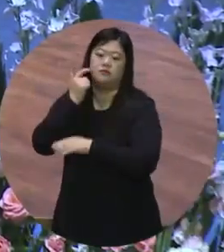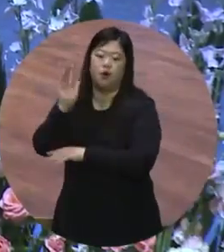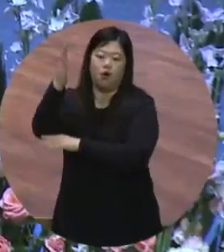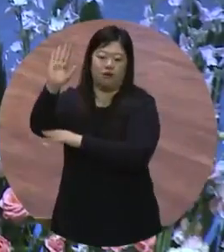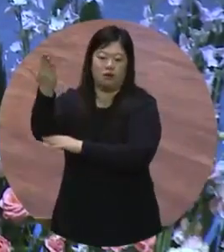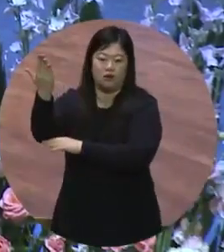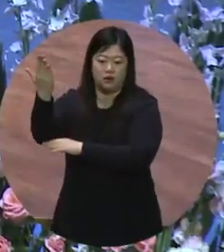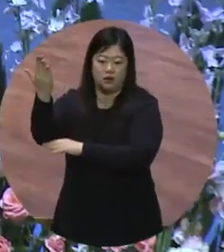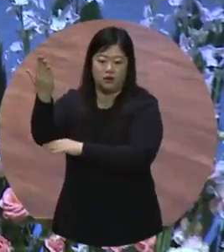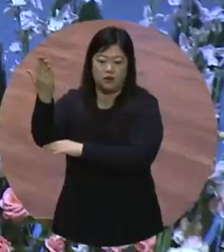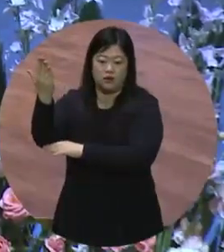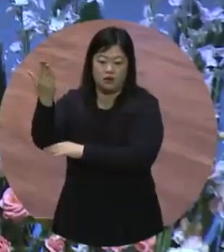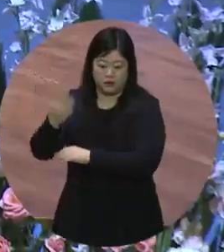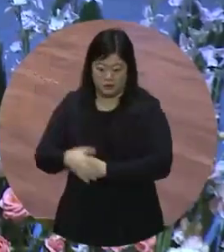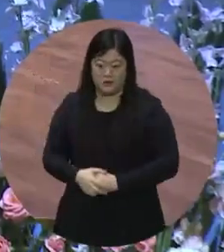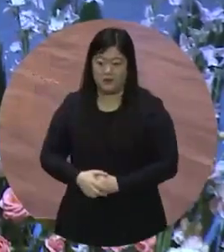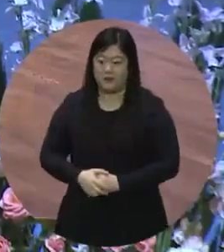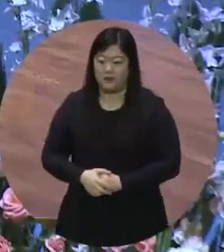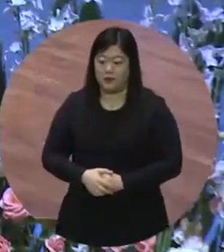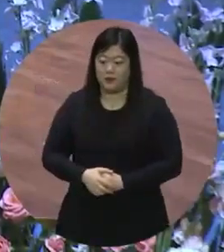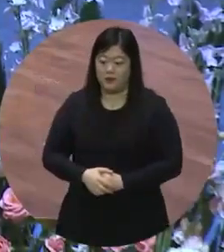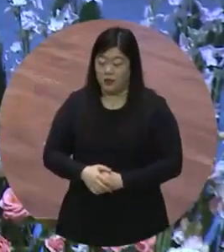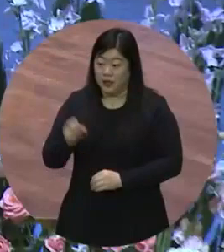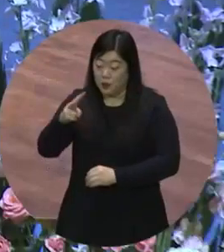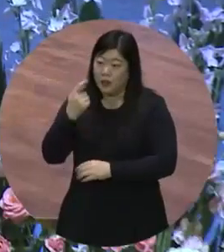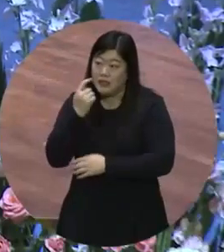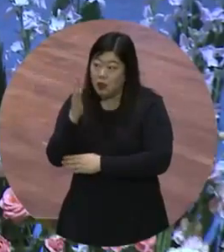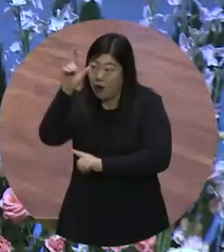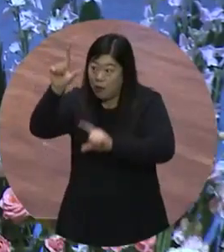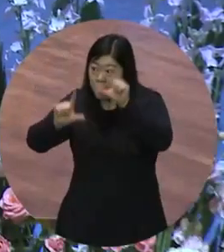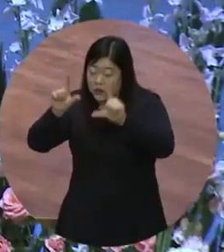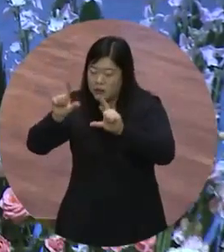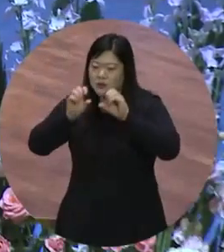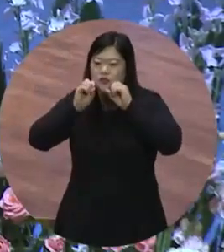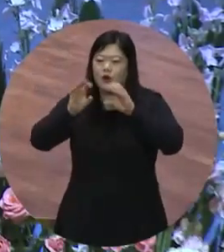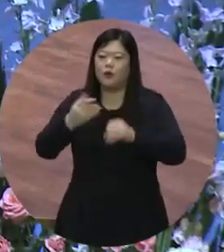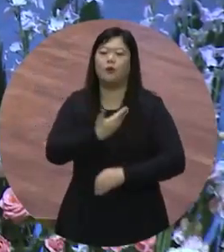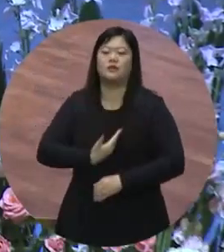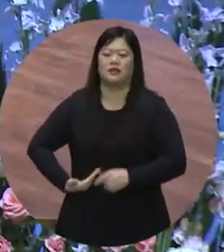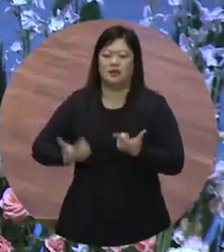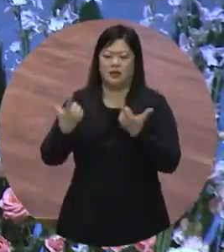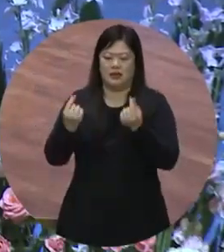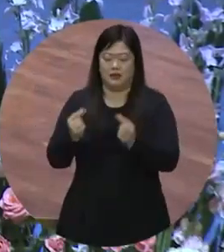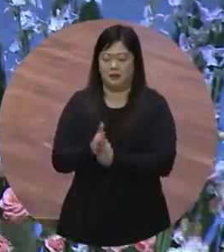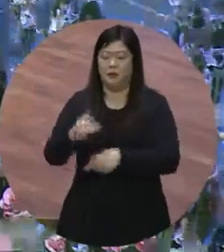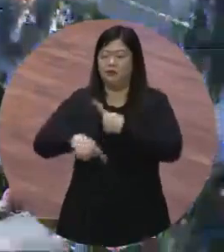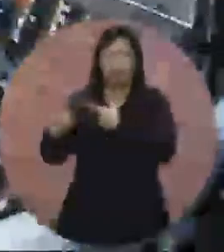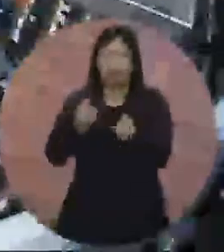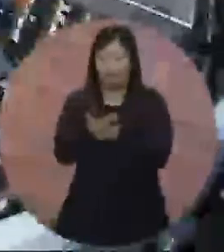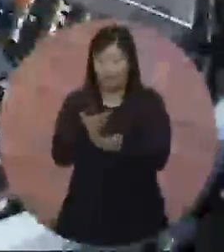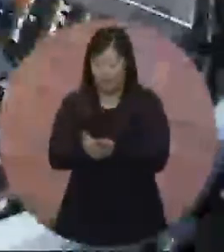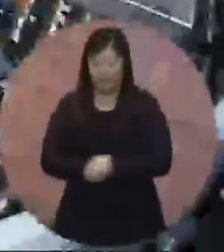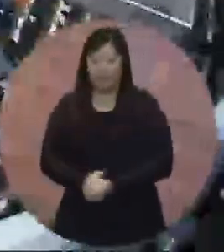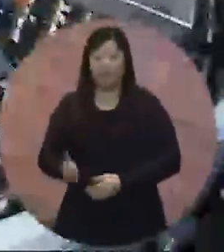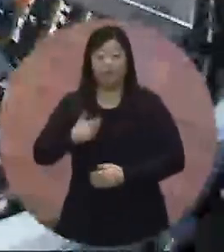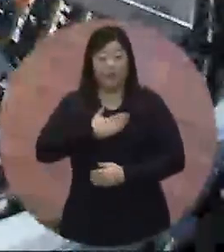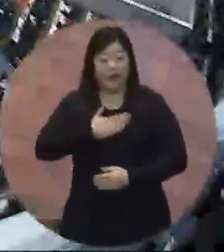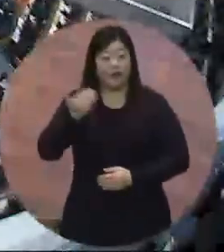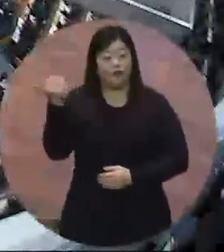이 선교 제자의 삶이. 같이 봅시다. 나는